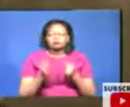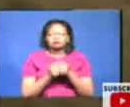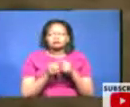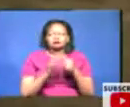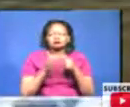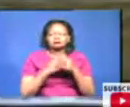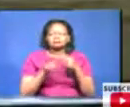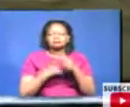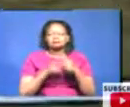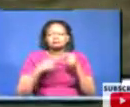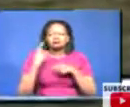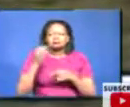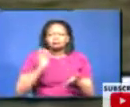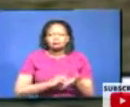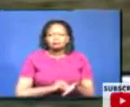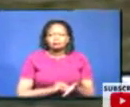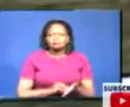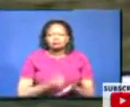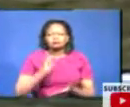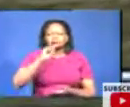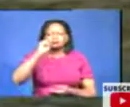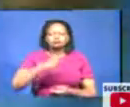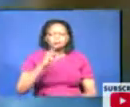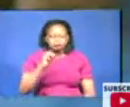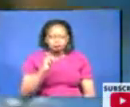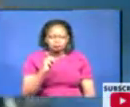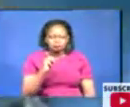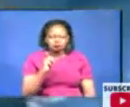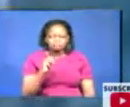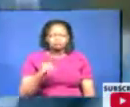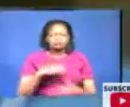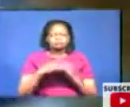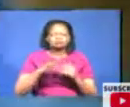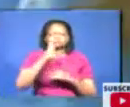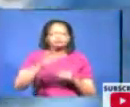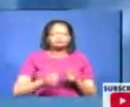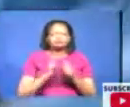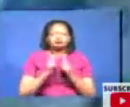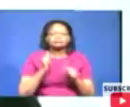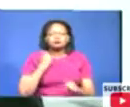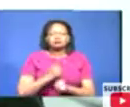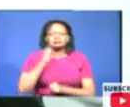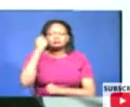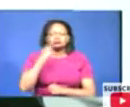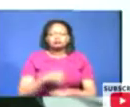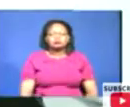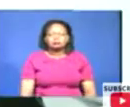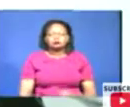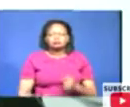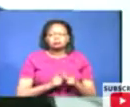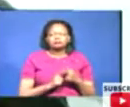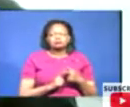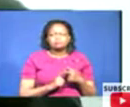1987 he won again in the 5000 meters race in the All African Games held in Kenya. Mimi nikakisha